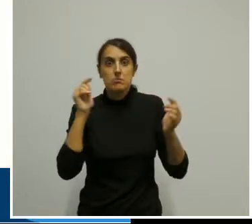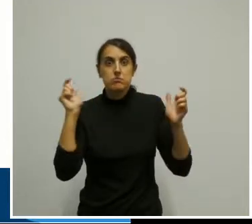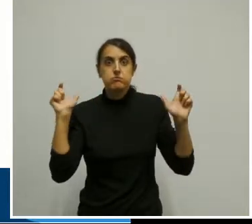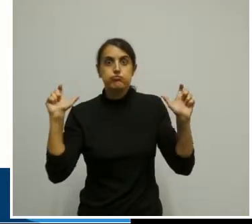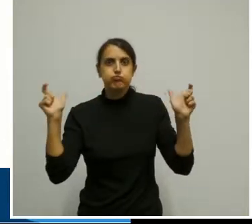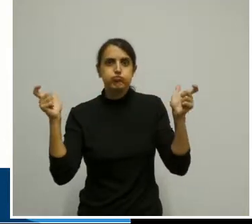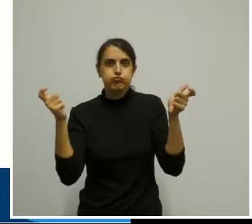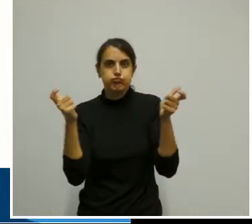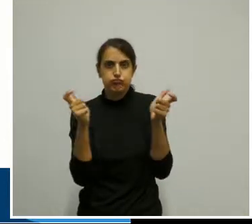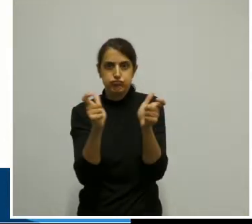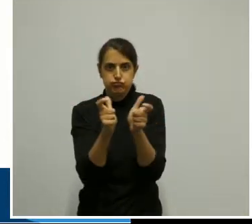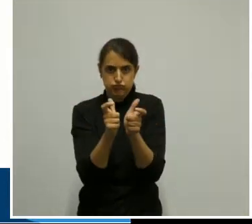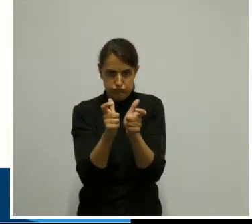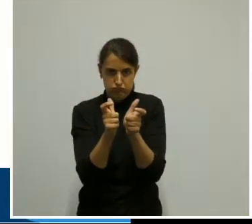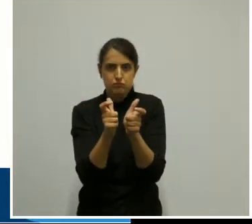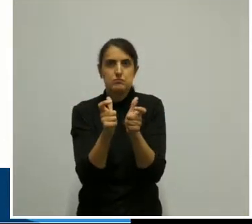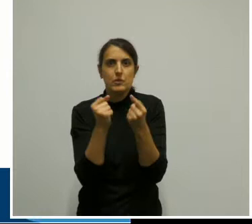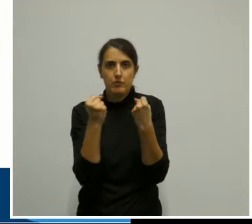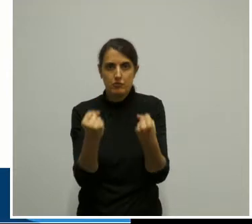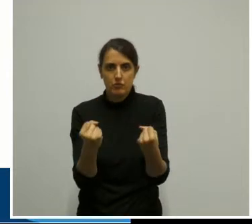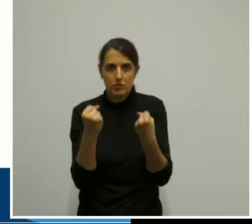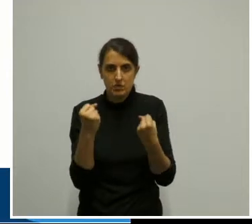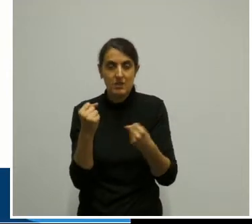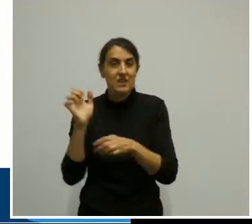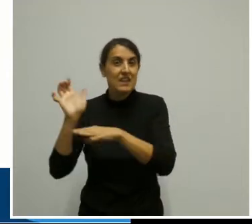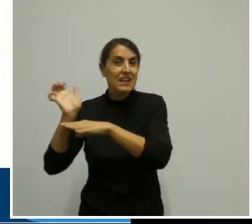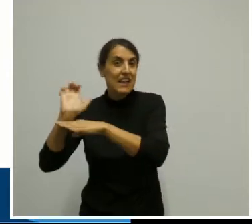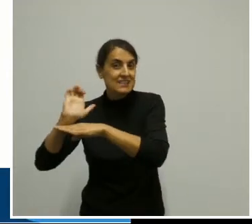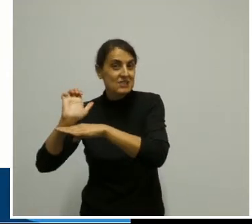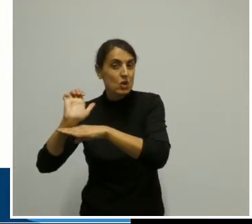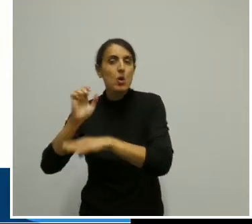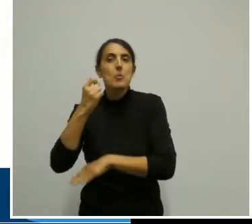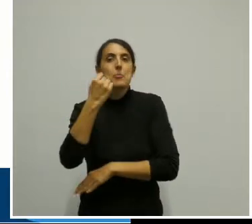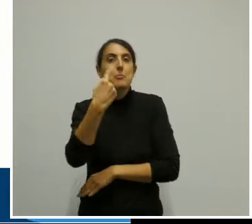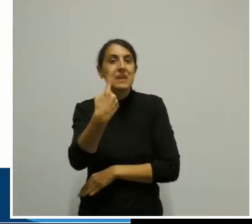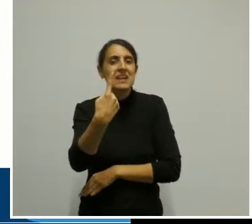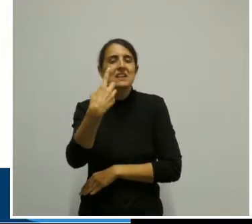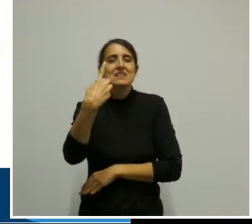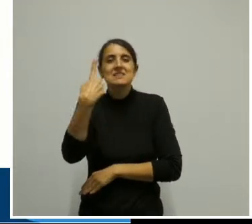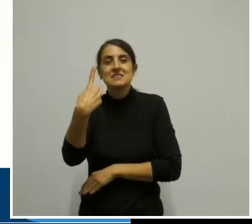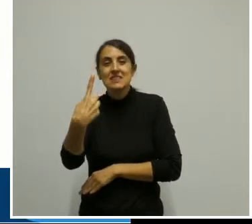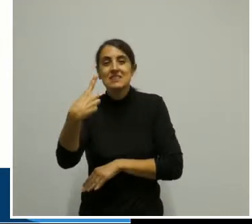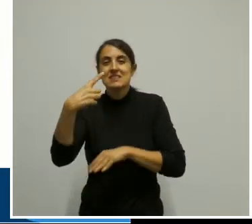població. I a l'ESO, 1.134. D'acord?